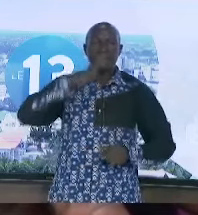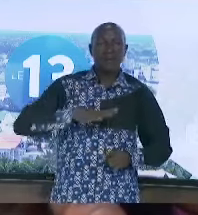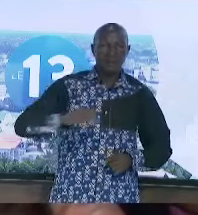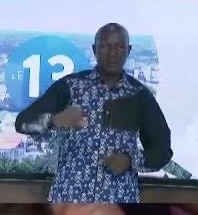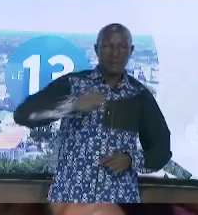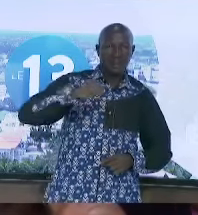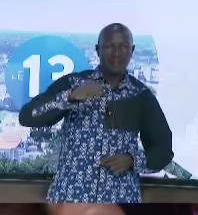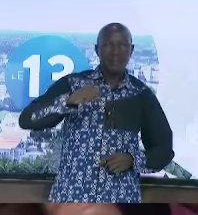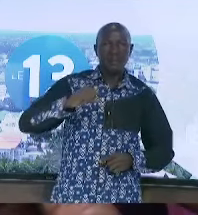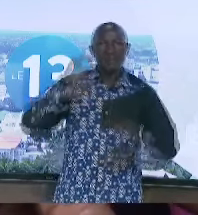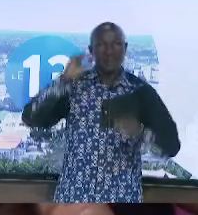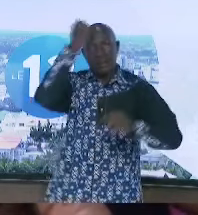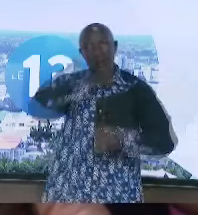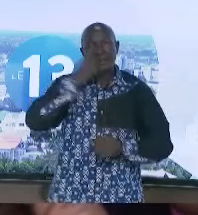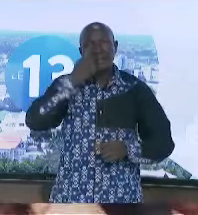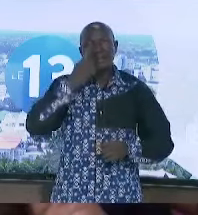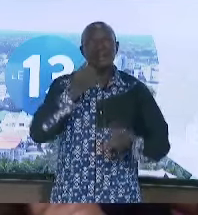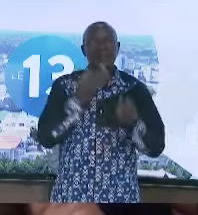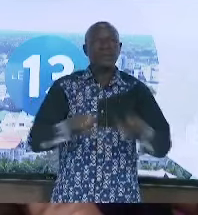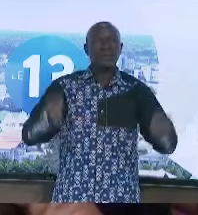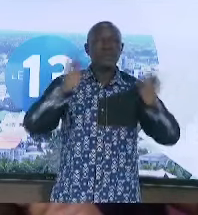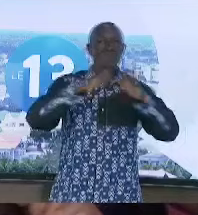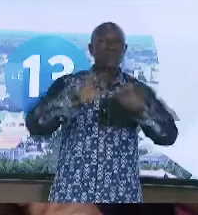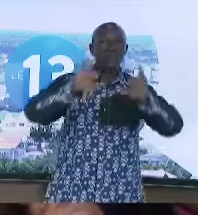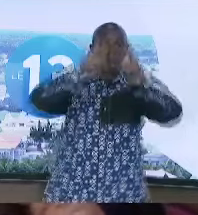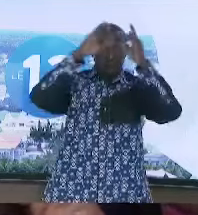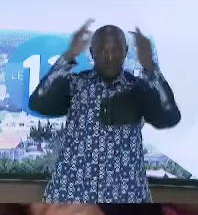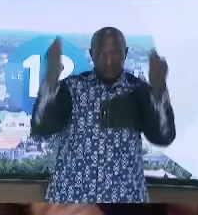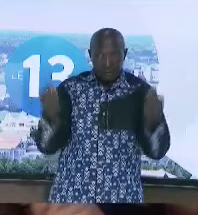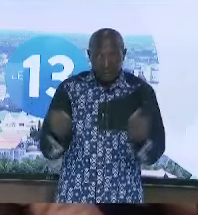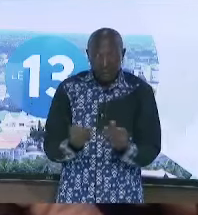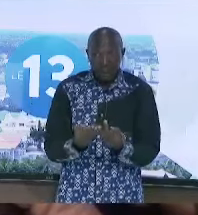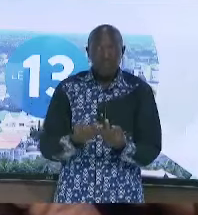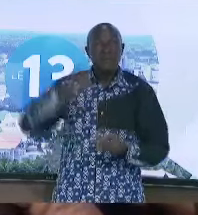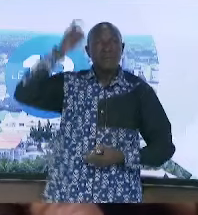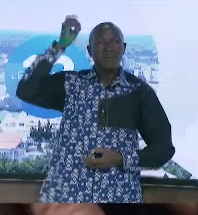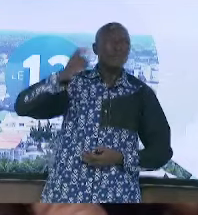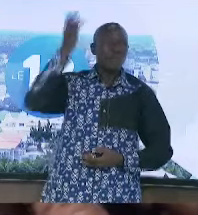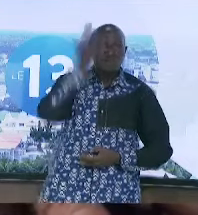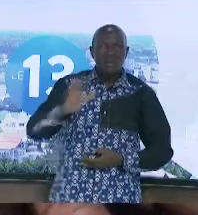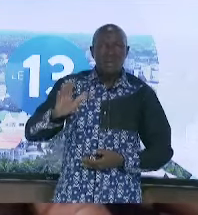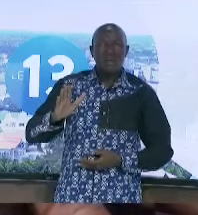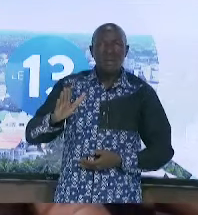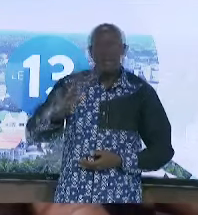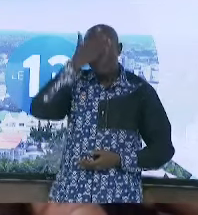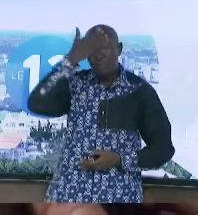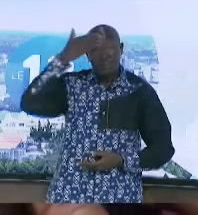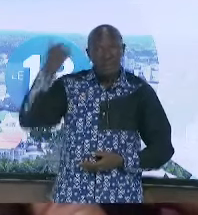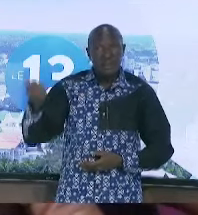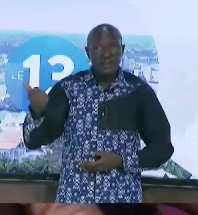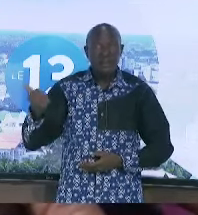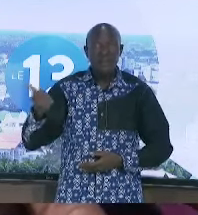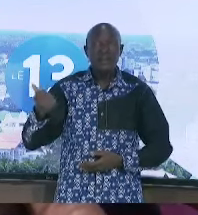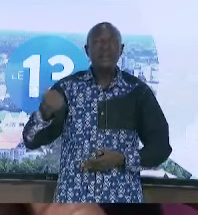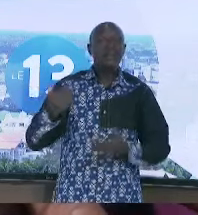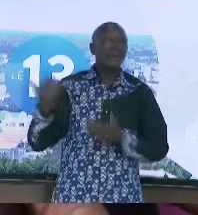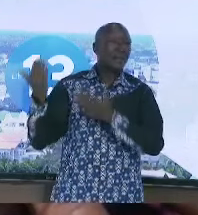africaines, qui parle de l'importance de la famille qu'il ne faut jamais, jamais, jamais oublier et